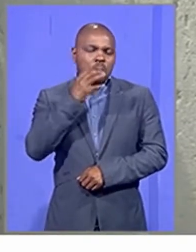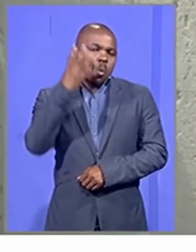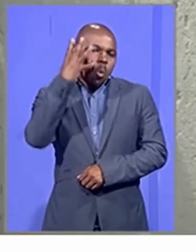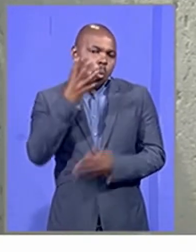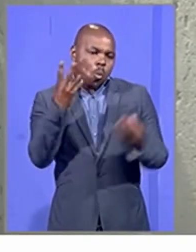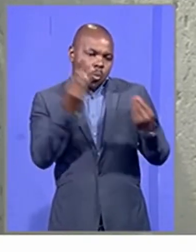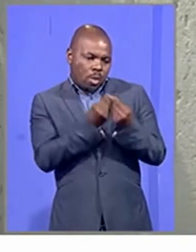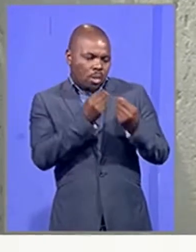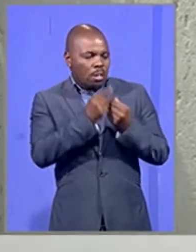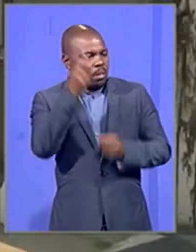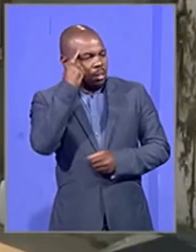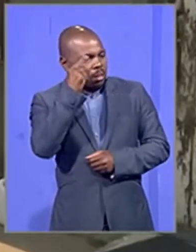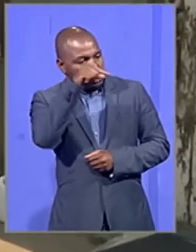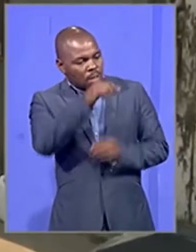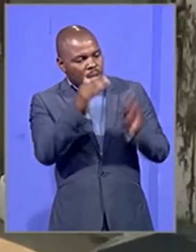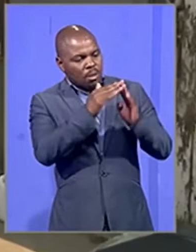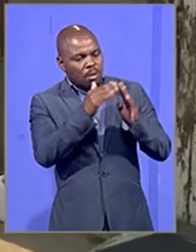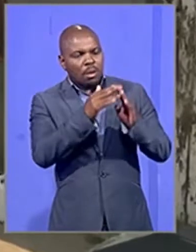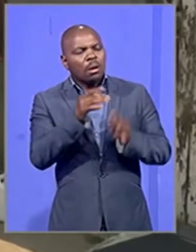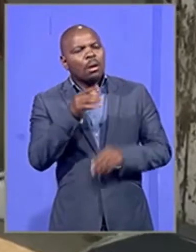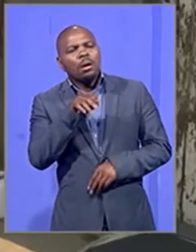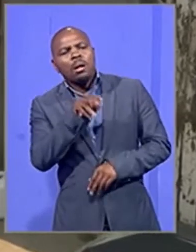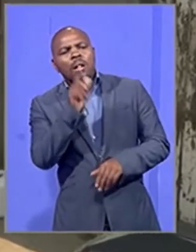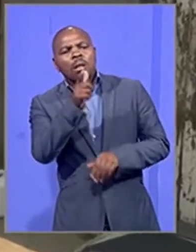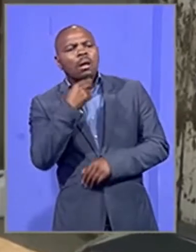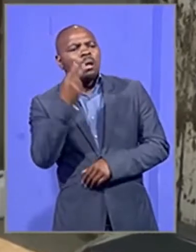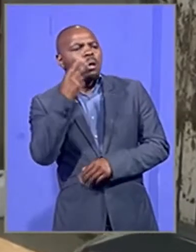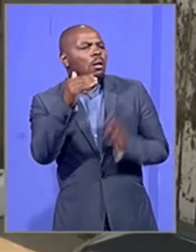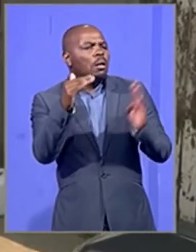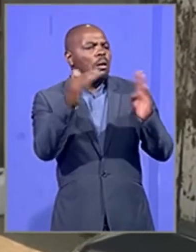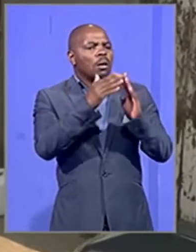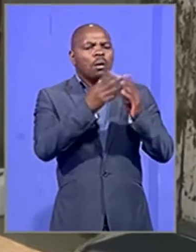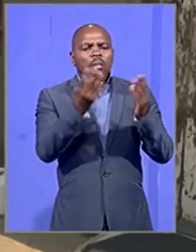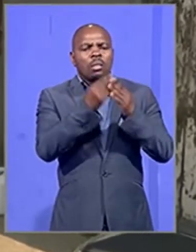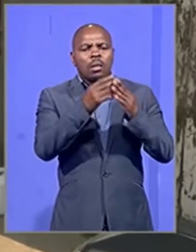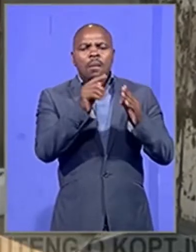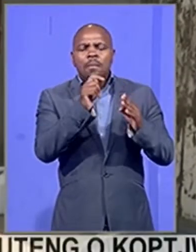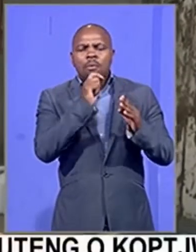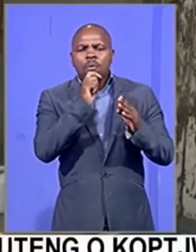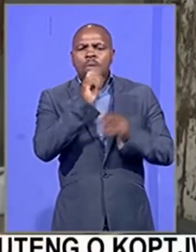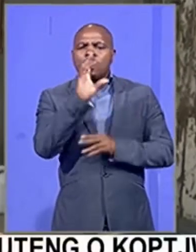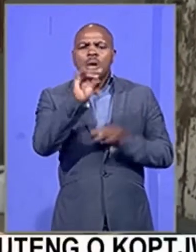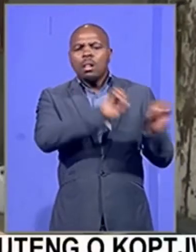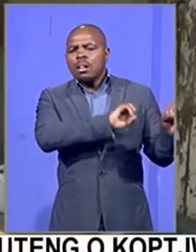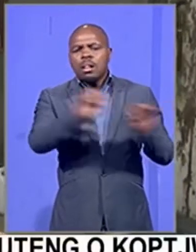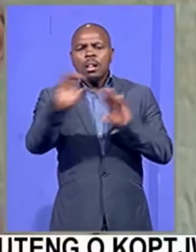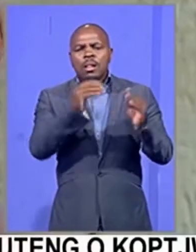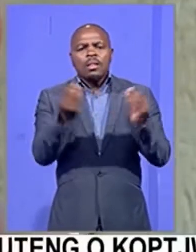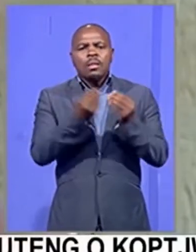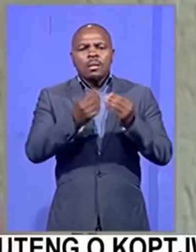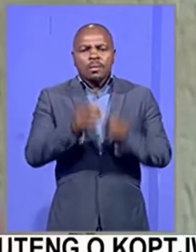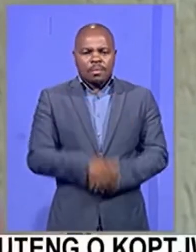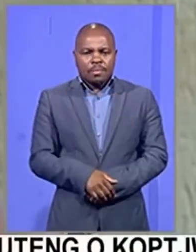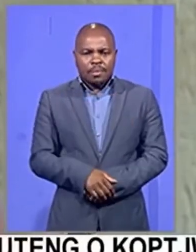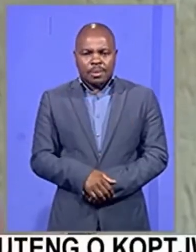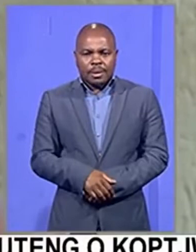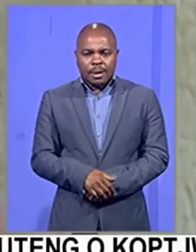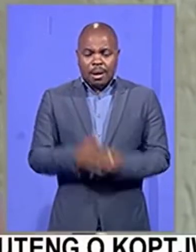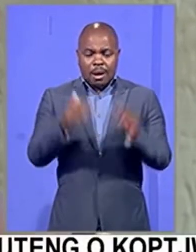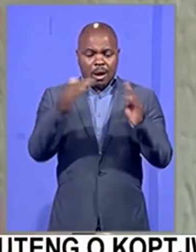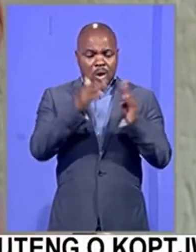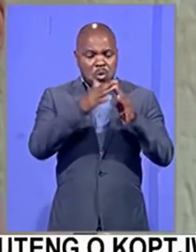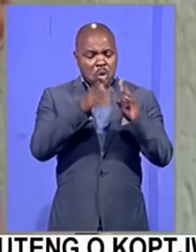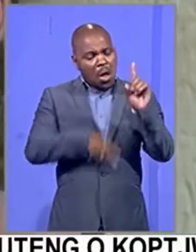nkgono wa gagwe fa ba tla lemoga fa go ntshiwa dithoto mo legaeng la bona mo mosong wa Laboraro. Ke rile re fetsa ntshiwa mo